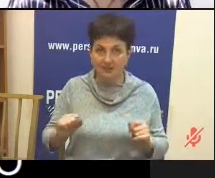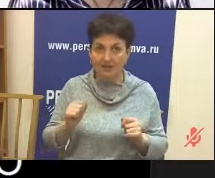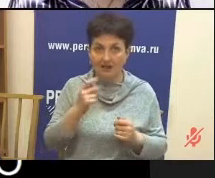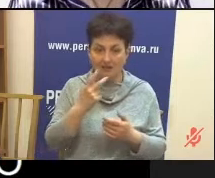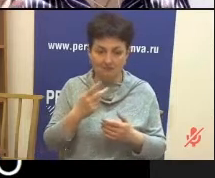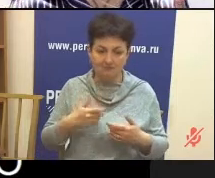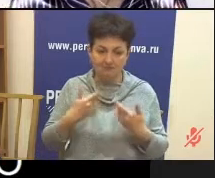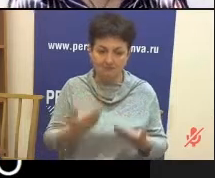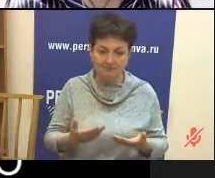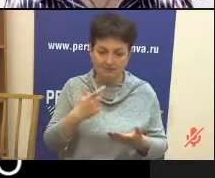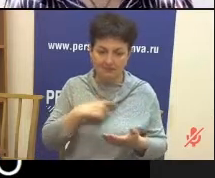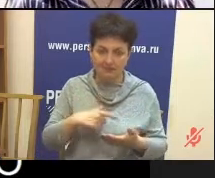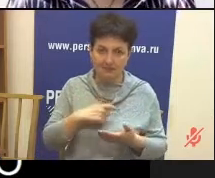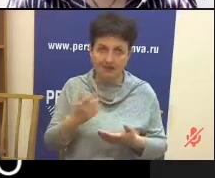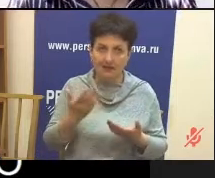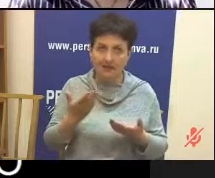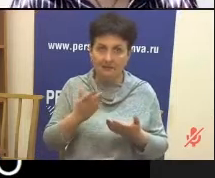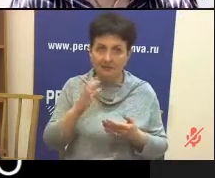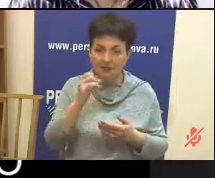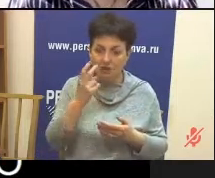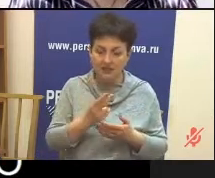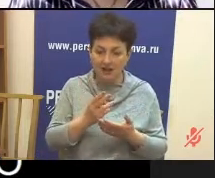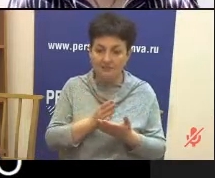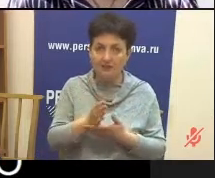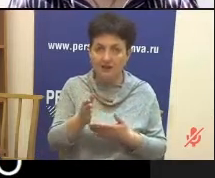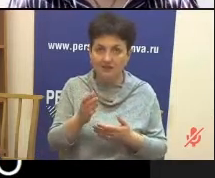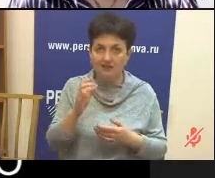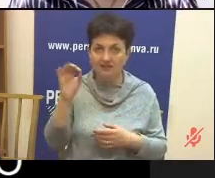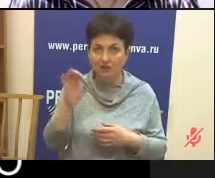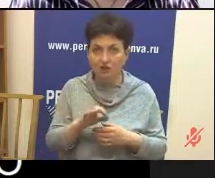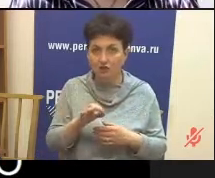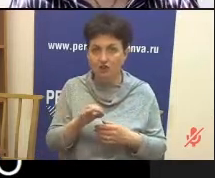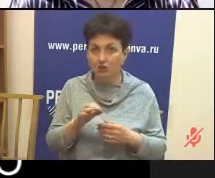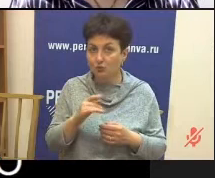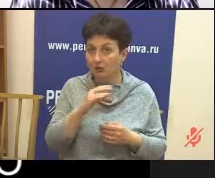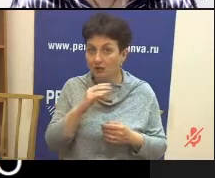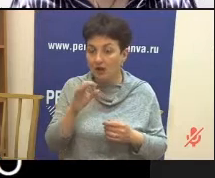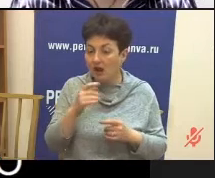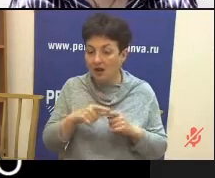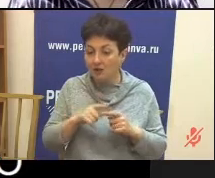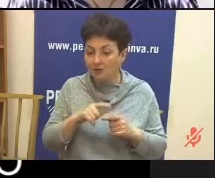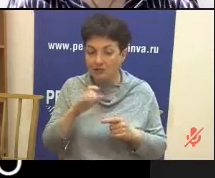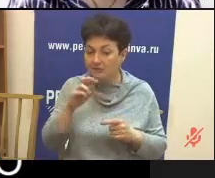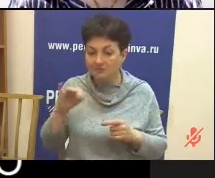наверное, вот так вот смело позиционируем себя по каким-то социальным направлениям,